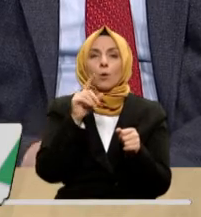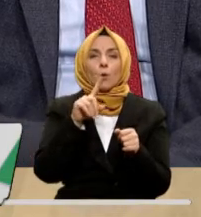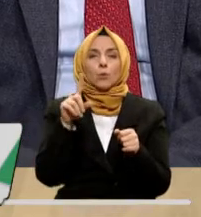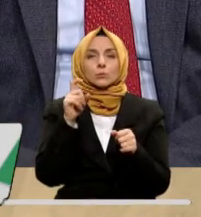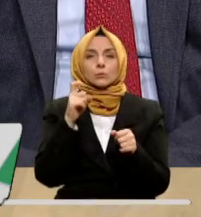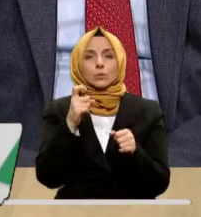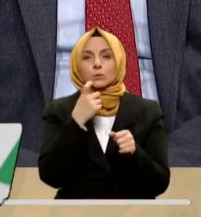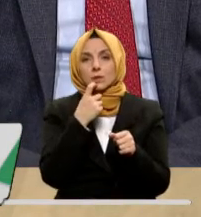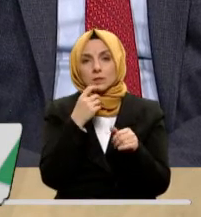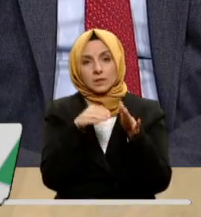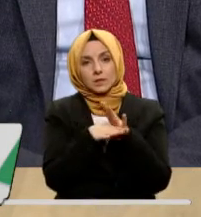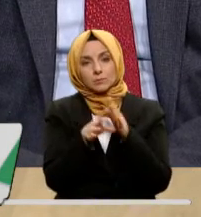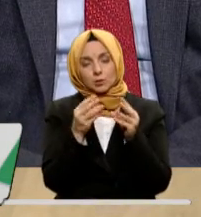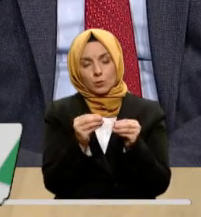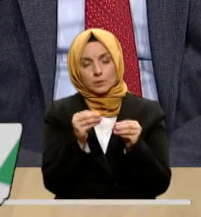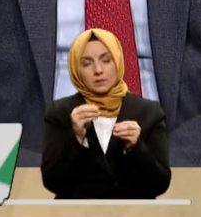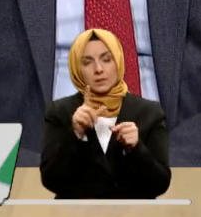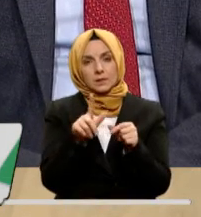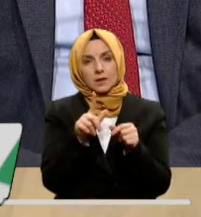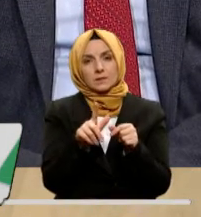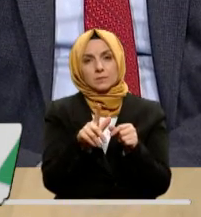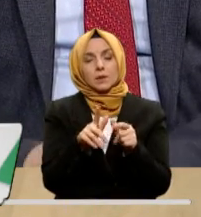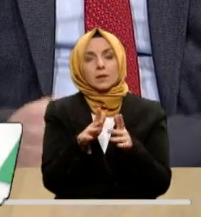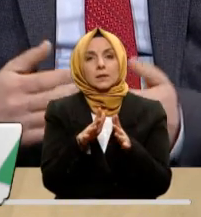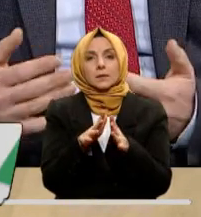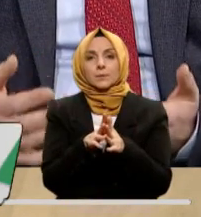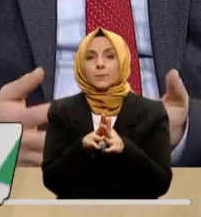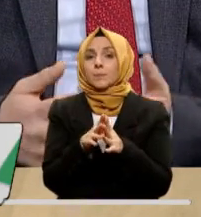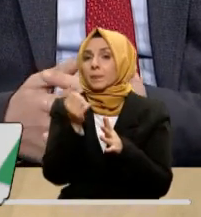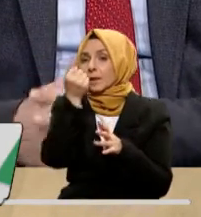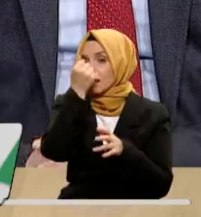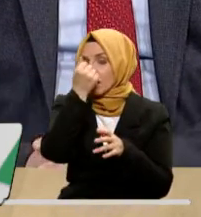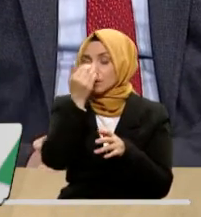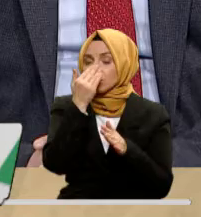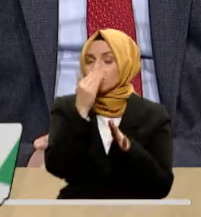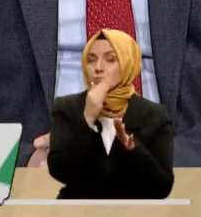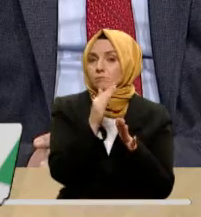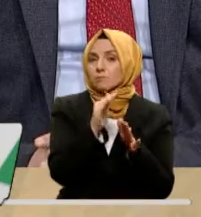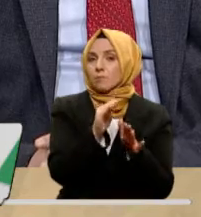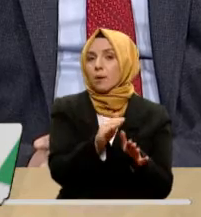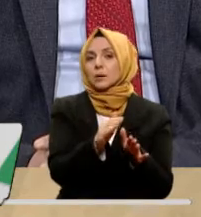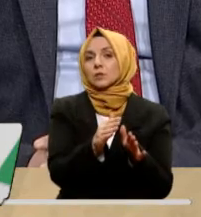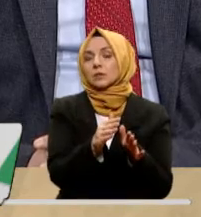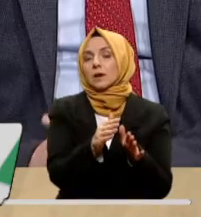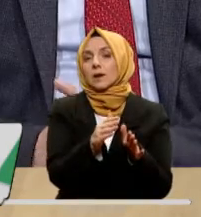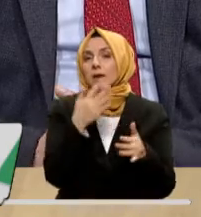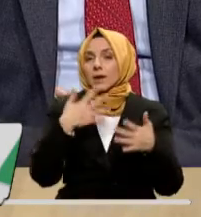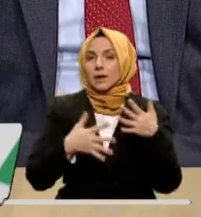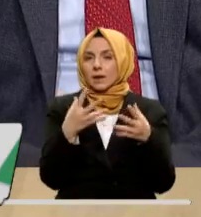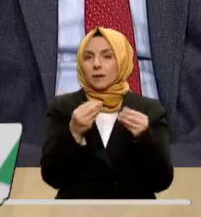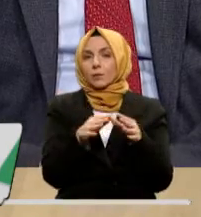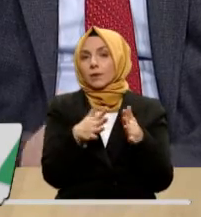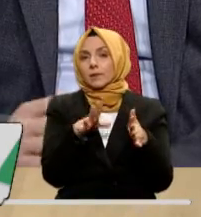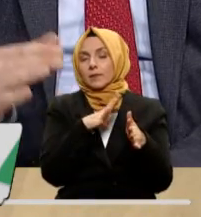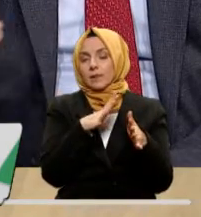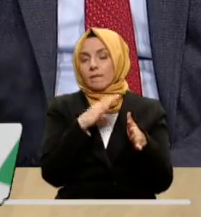bayanlar Dört ayda bir kan bağışında bulunabilir bir kan bağışına engel şeyler R baktığımızda esas